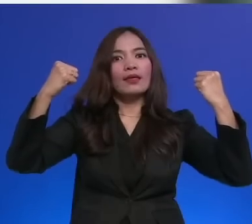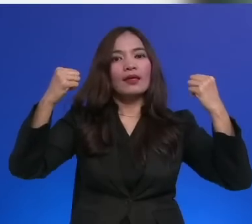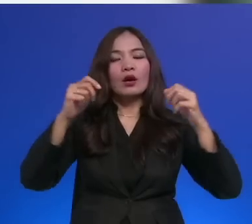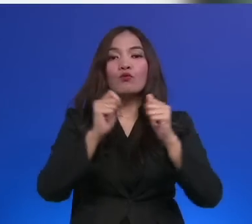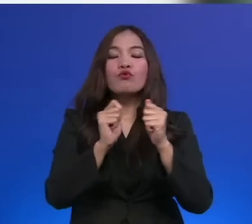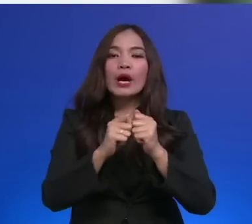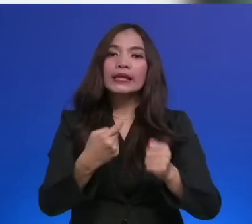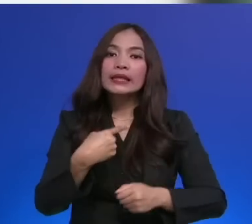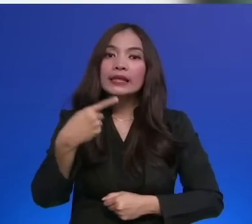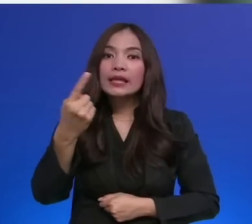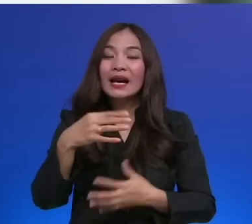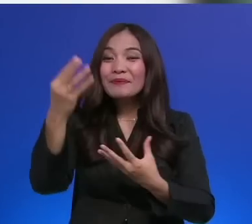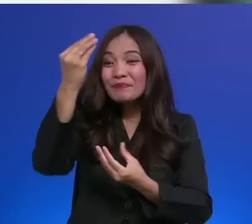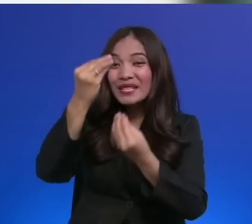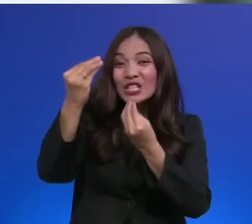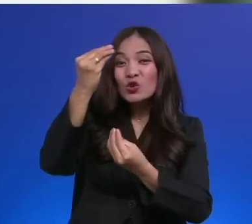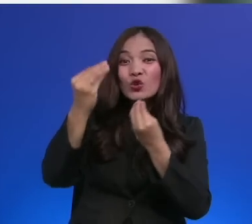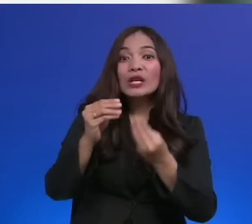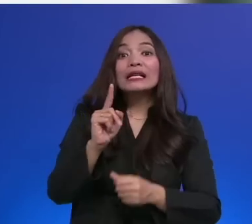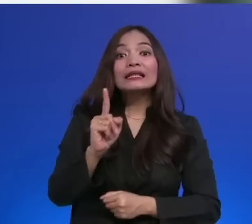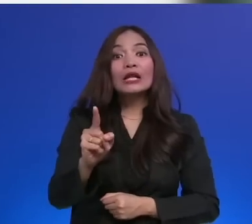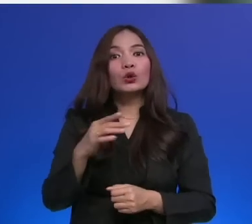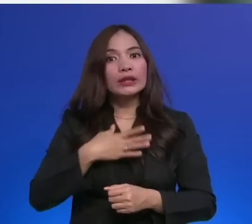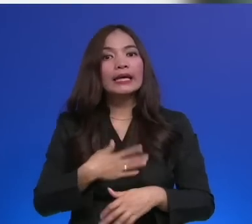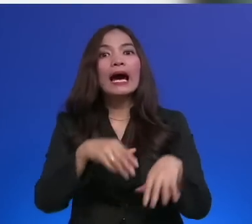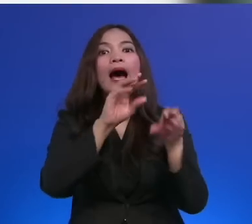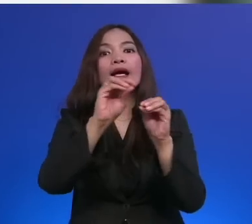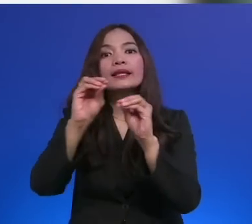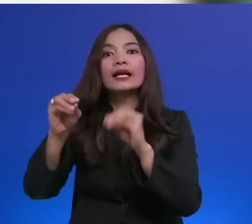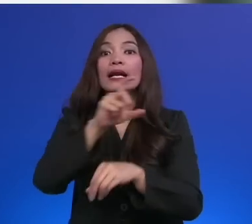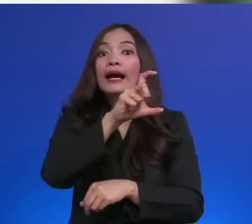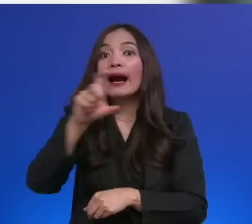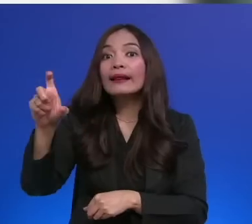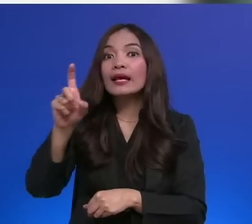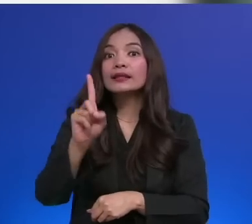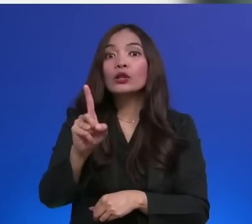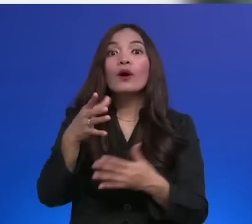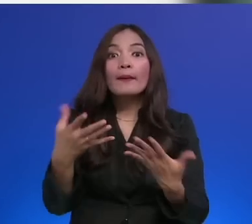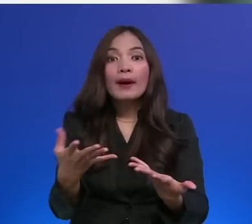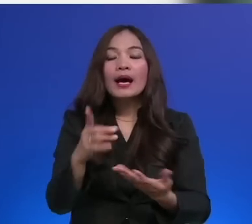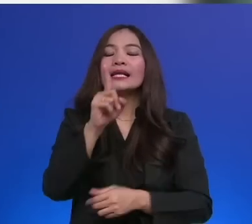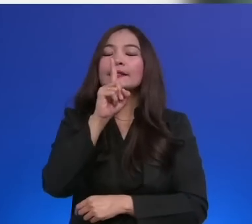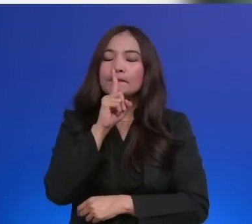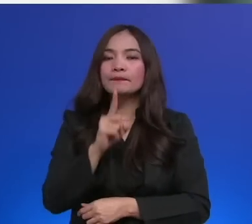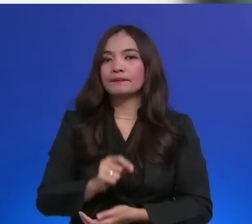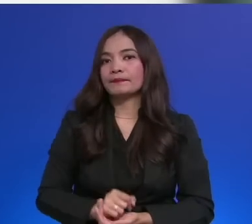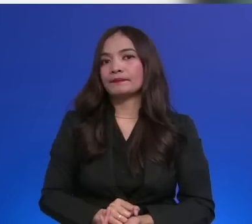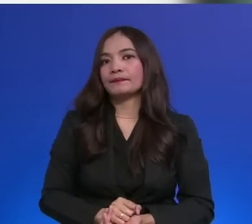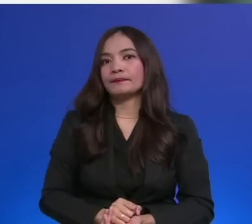kita bingung, satu kata yang sering saya ajarkan kepada saudara, diam.